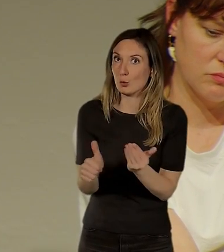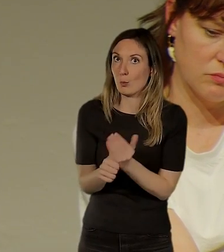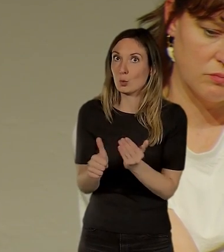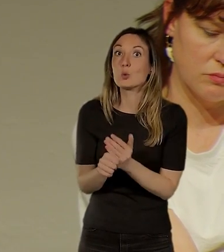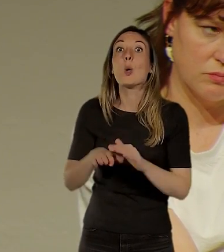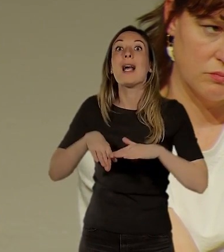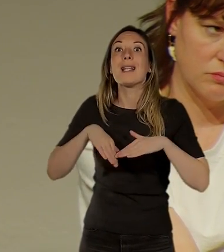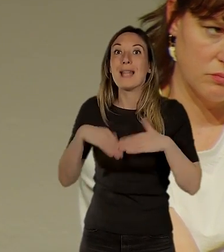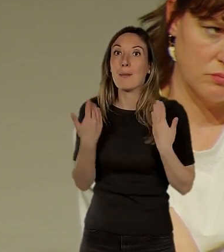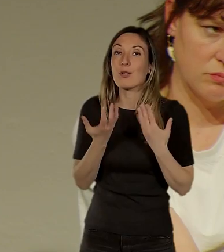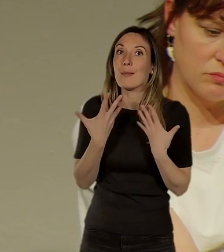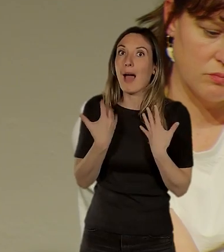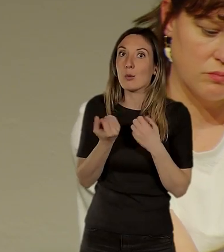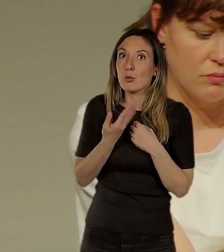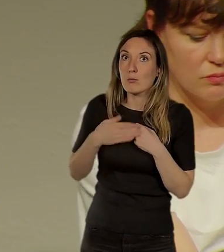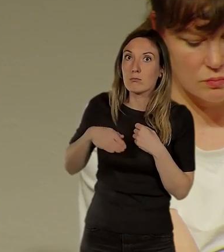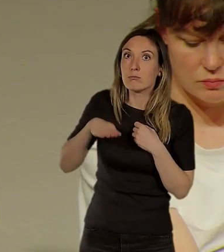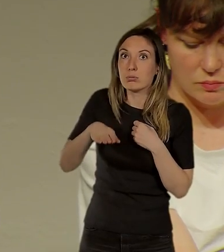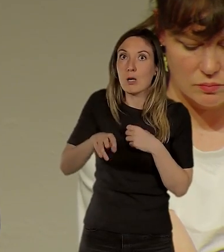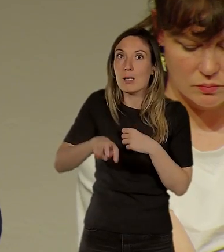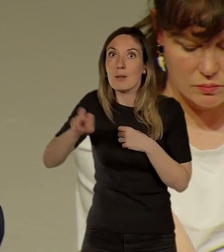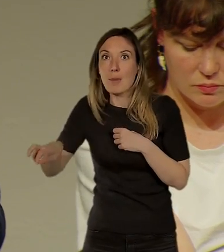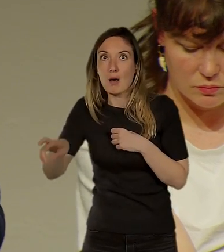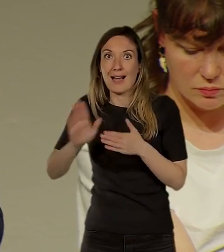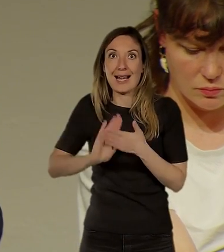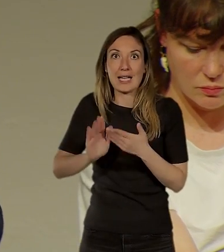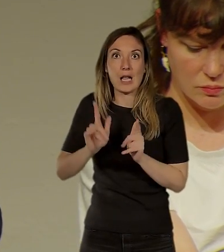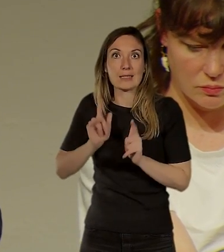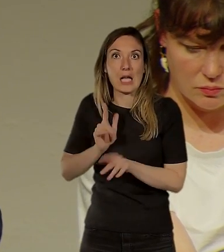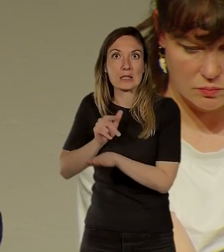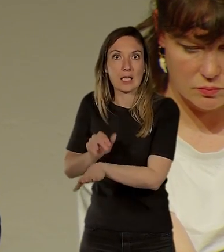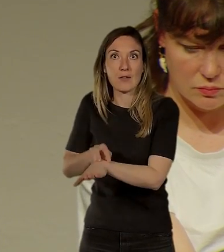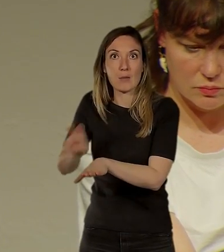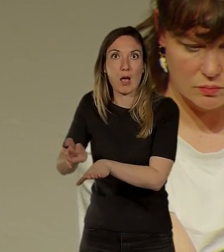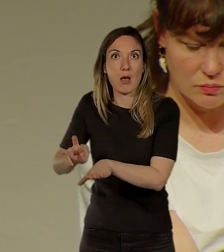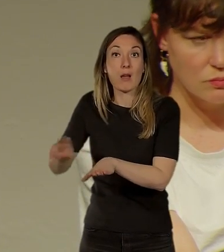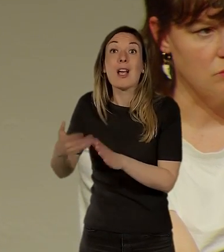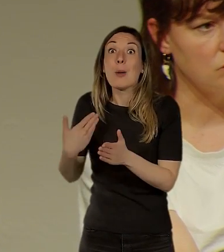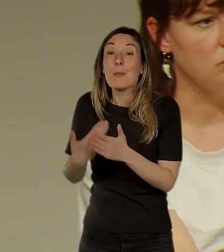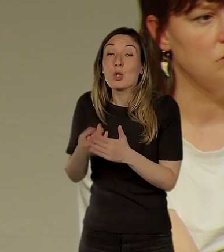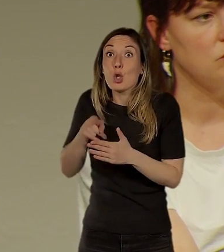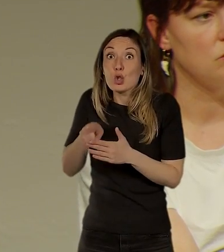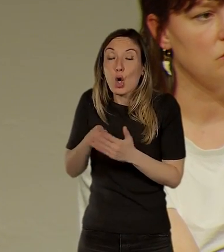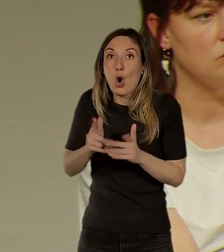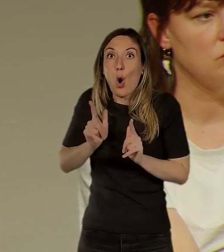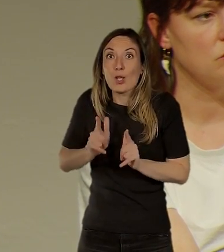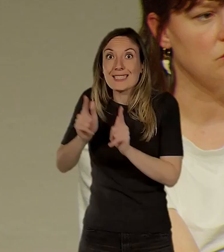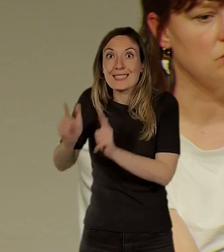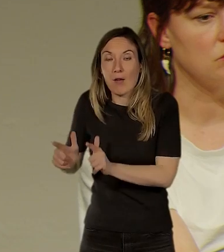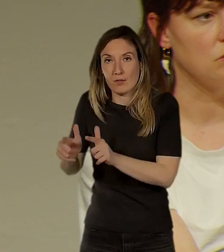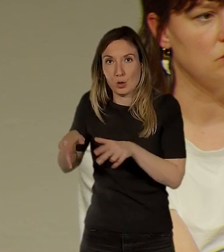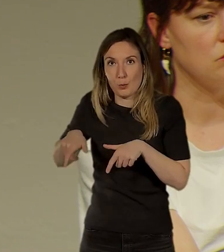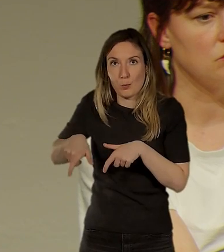to řešení, který tady ukazoval pan architekt Henrich, je o tom, že vlastně tyhle odstavy se ocitnou jakoby po